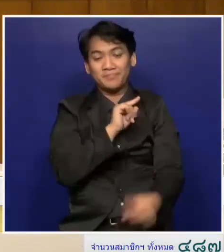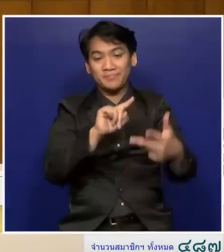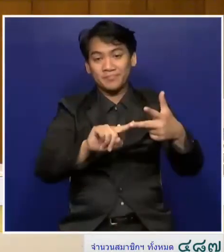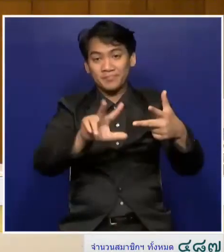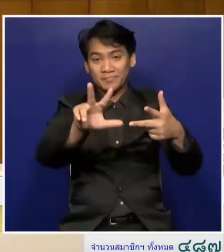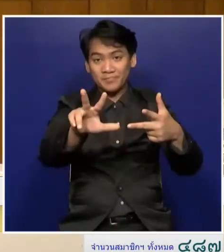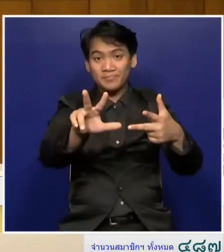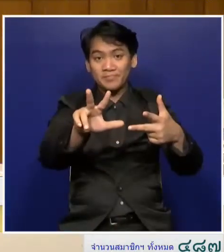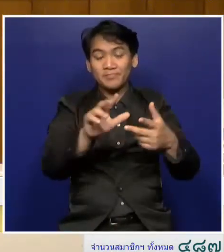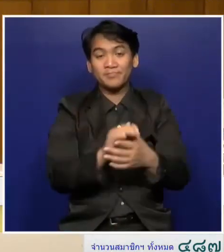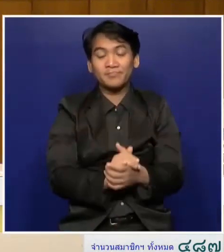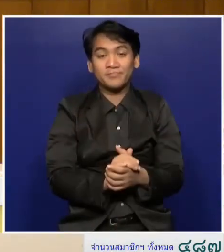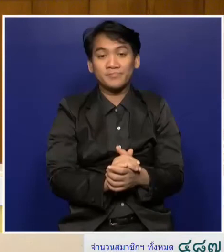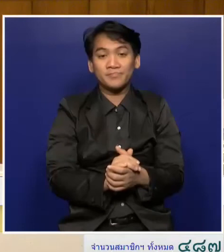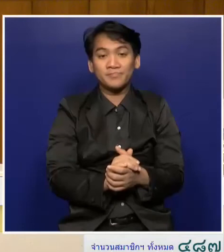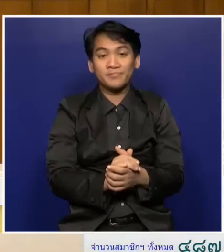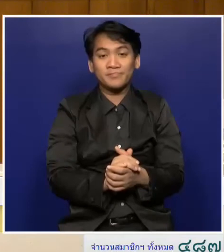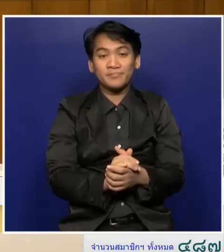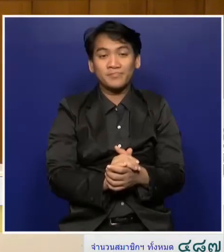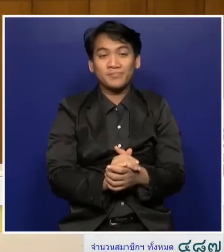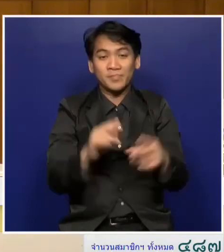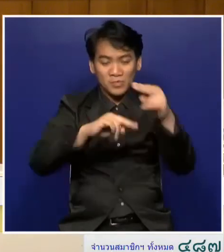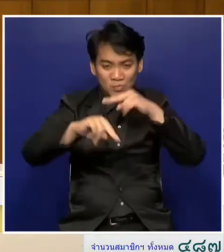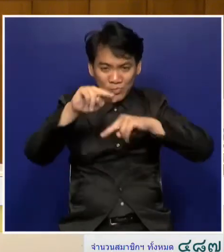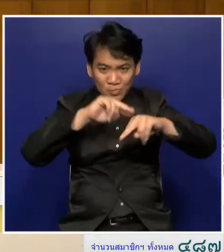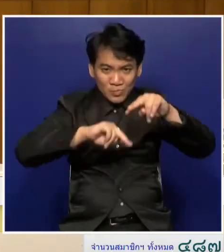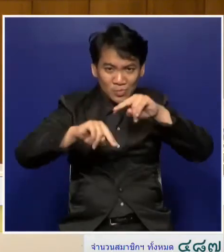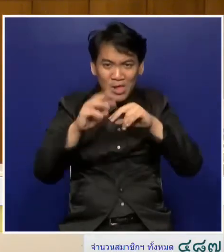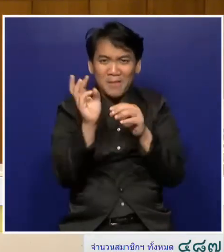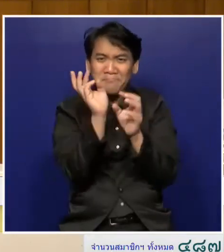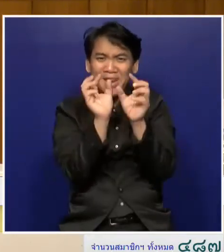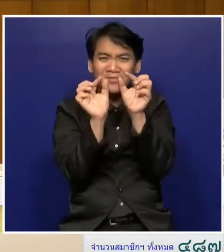สัเกตคือการคมคองสายพัธ